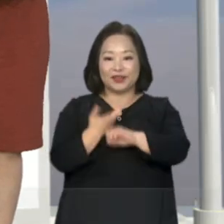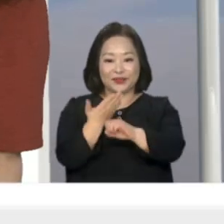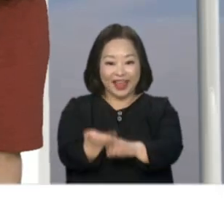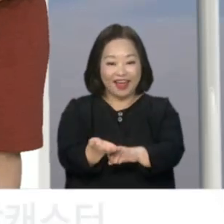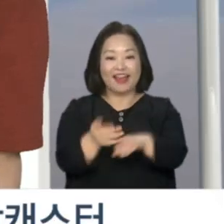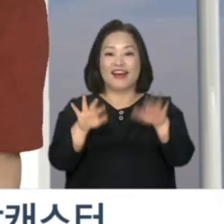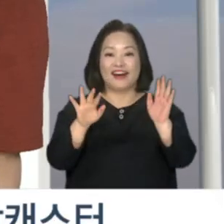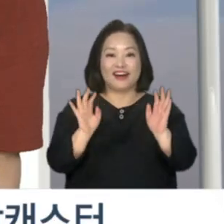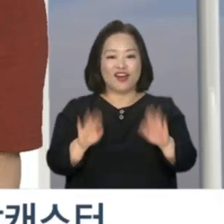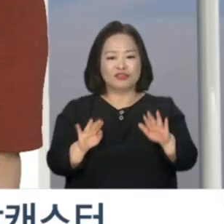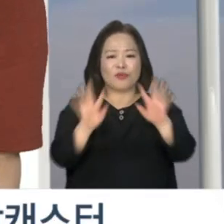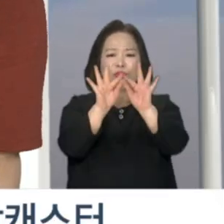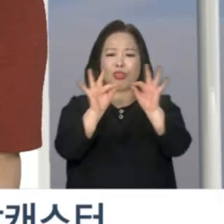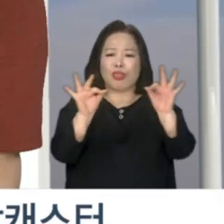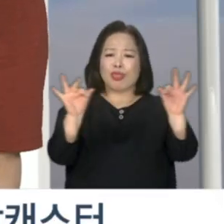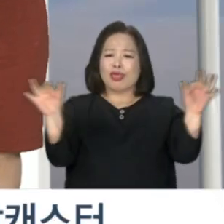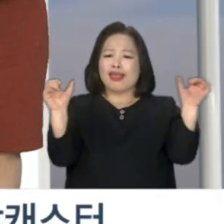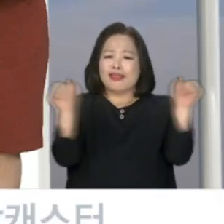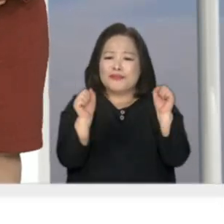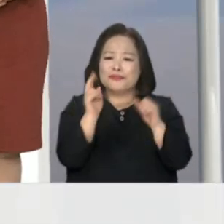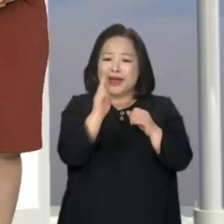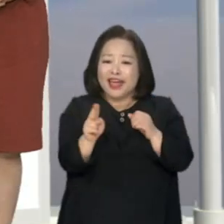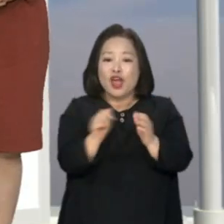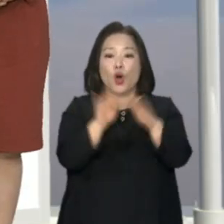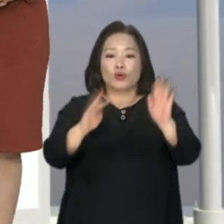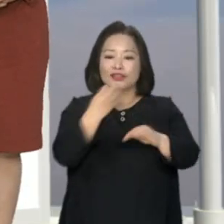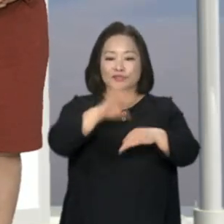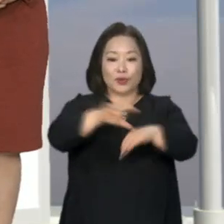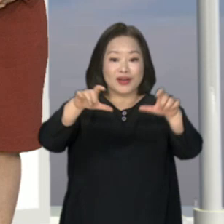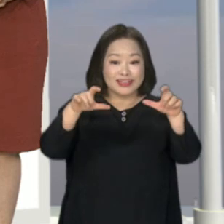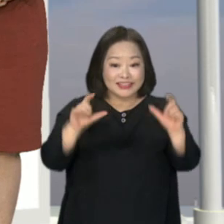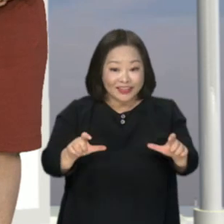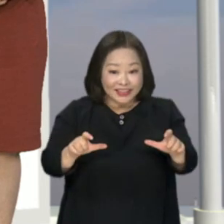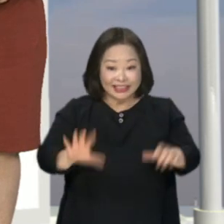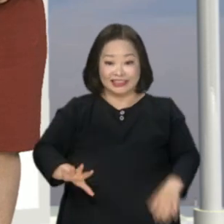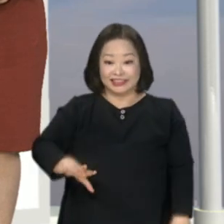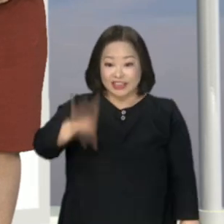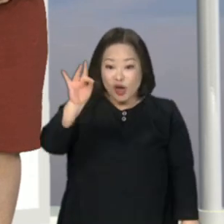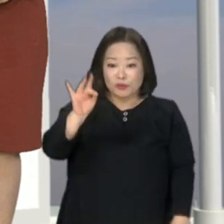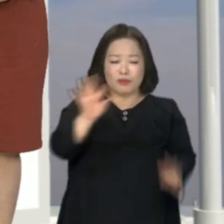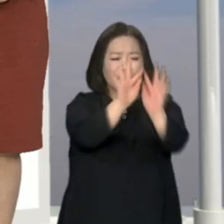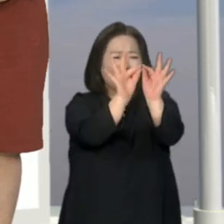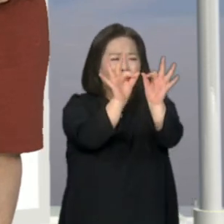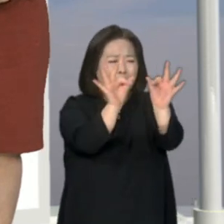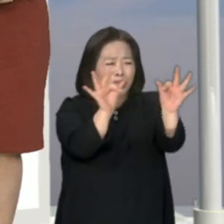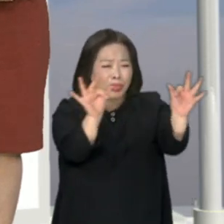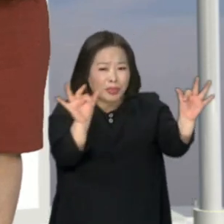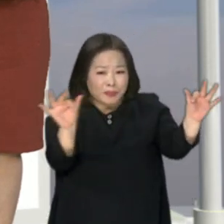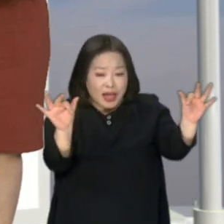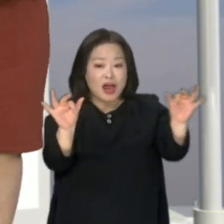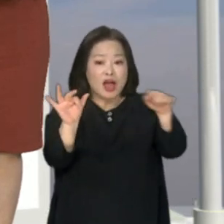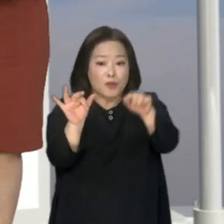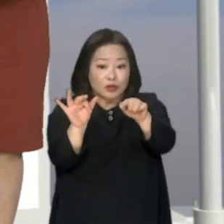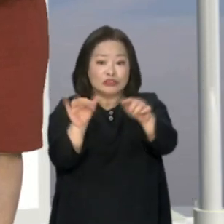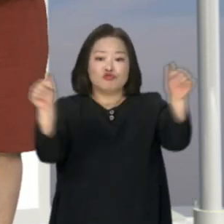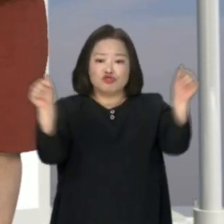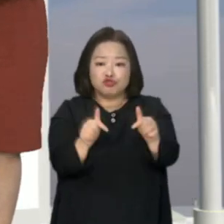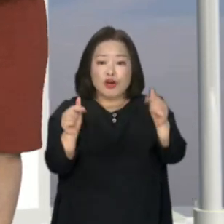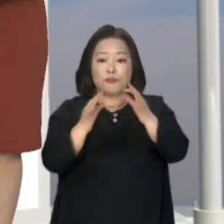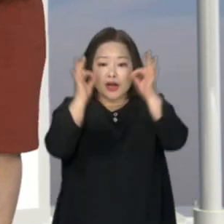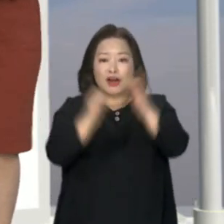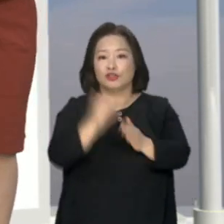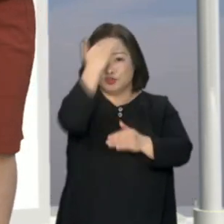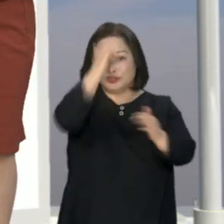추위가 물러나자 연일 먼지가 말썽입니다. 오늘 수도권에는 올겨울 들어 처음으로 미세먼지 비상저감 조치가 시행됐고요.